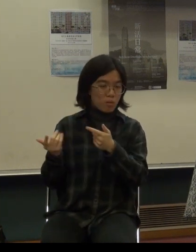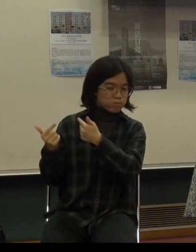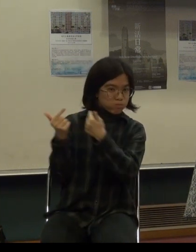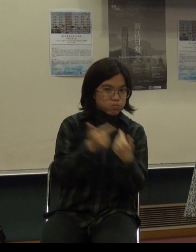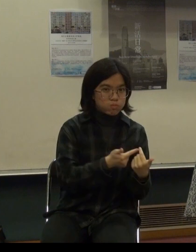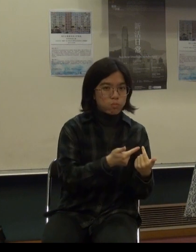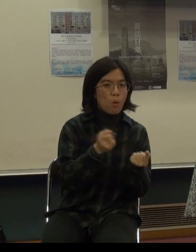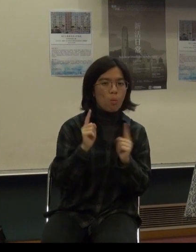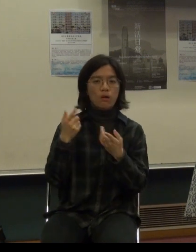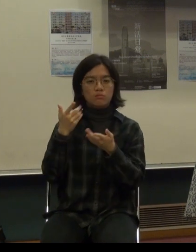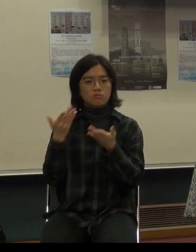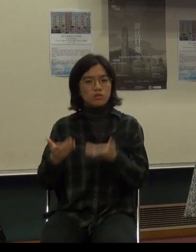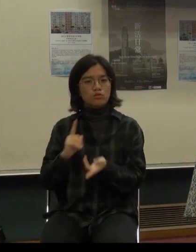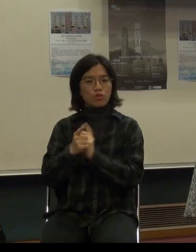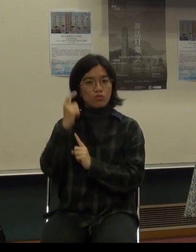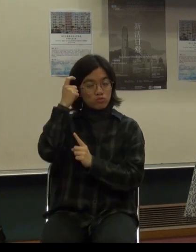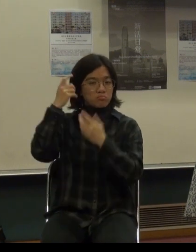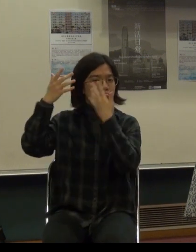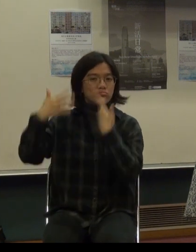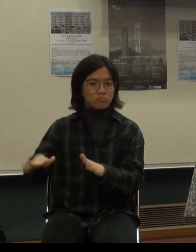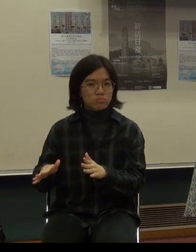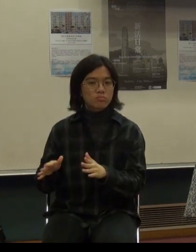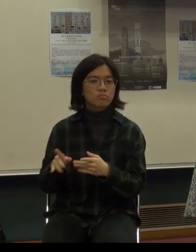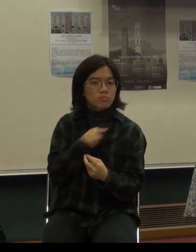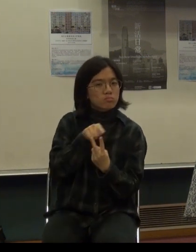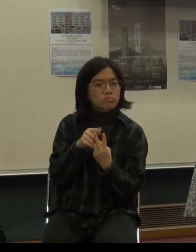嘅一個主義？